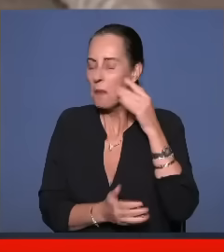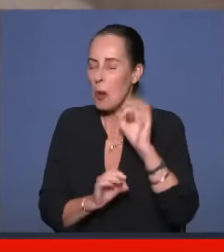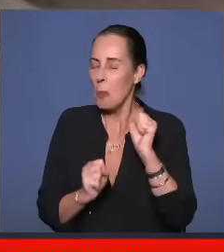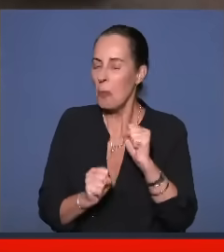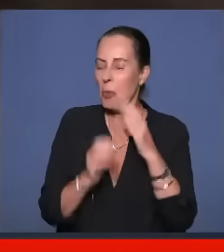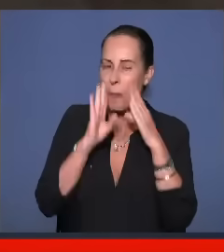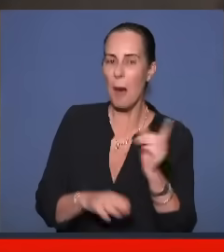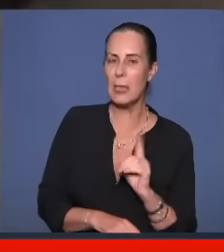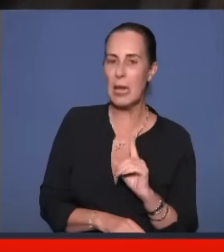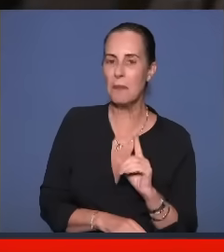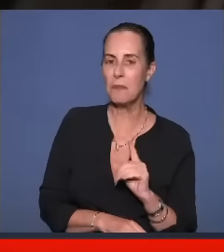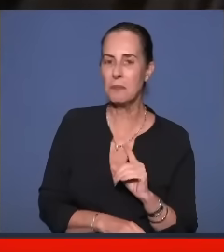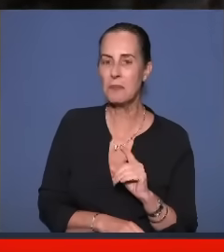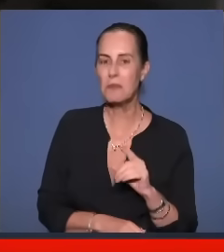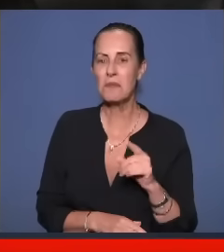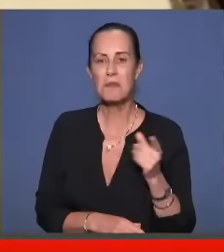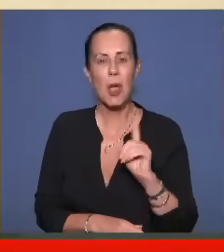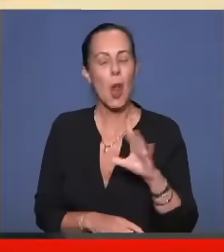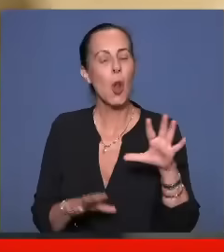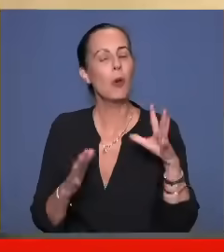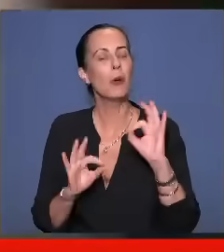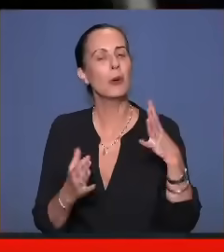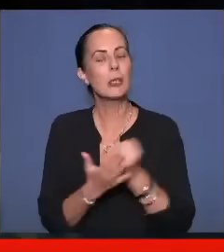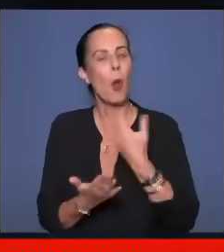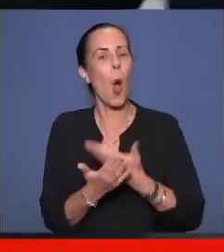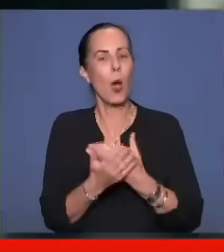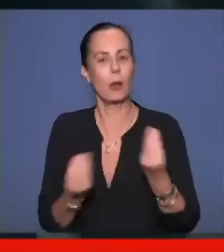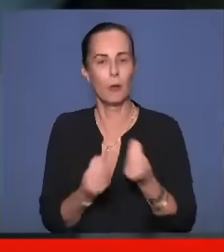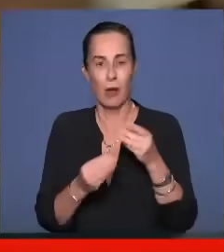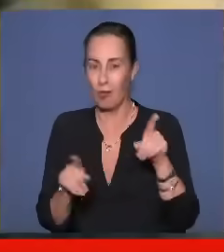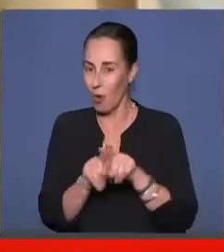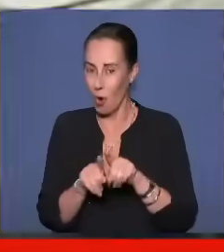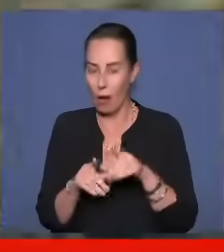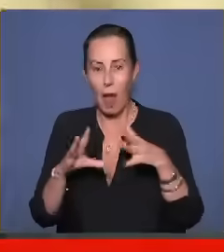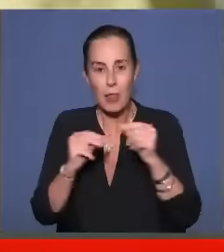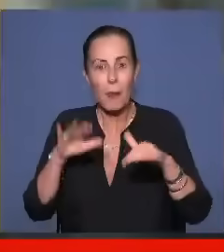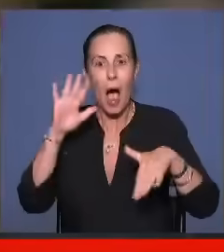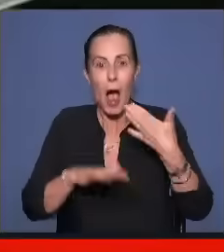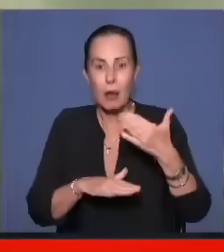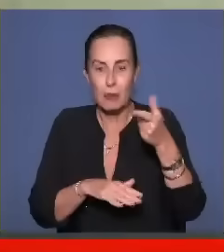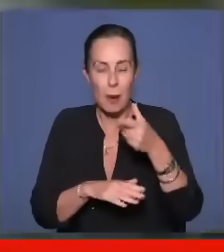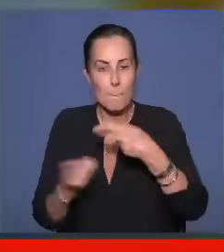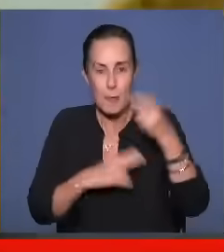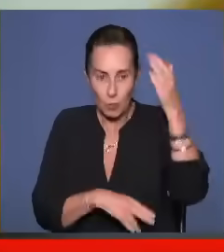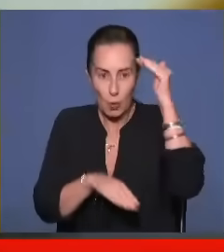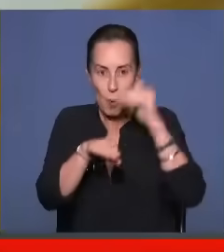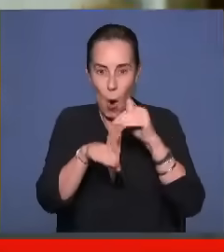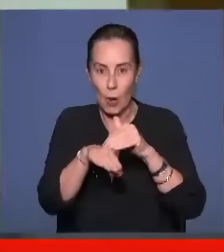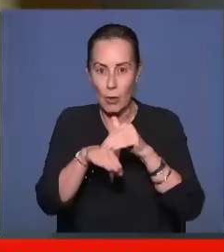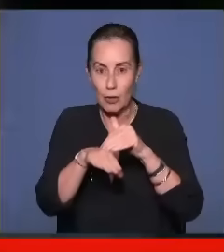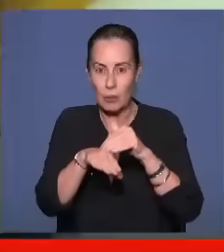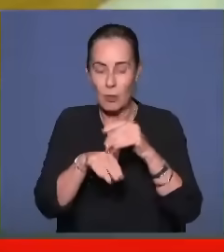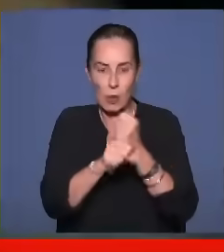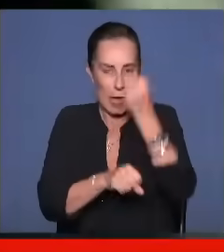ספק. ABC News could not verify those claims. אבל אותו ספק נעלם כשהודעות בית החולים שיפה, מנוהל על ידי